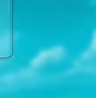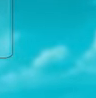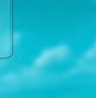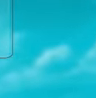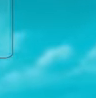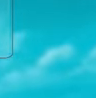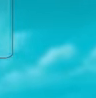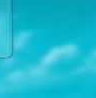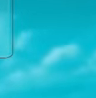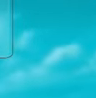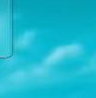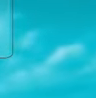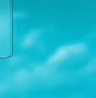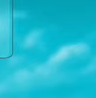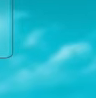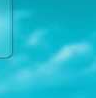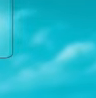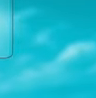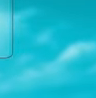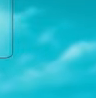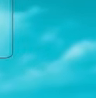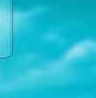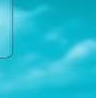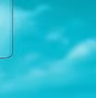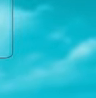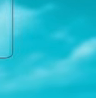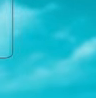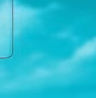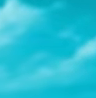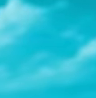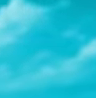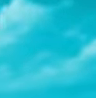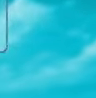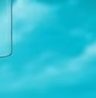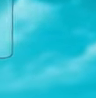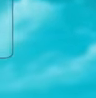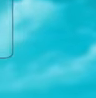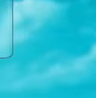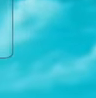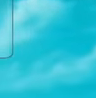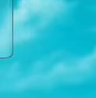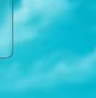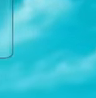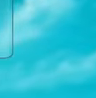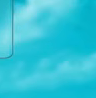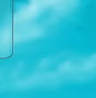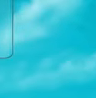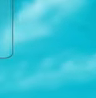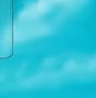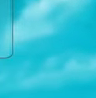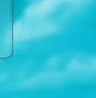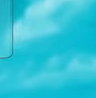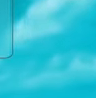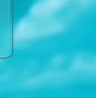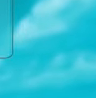Байқоңыр қаласында күндіз 2 градус жылы, түнде 5 градус суық. Қармақшыда сынап болған